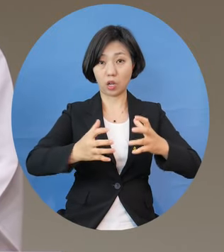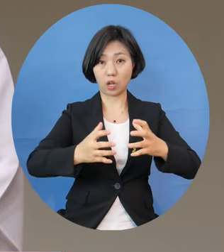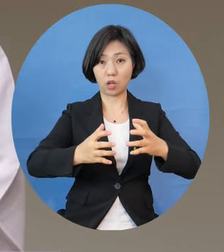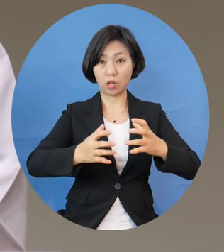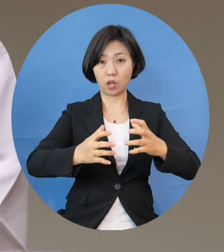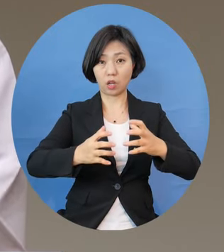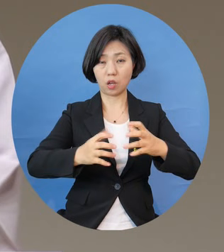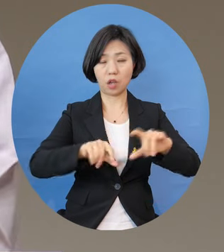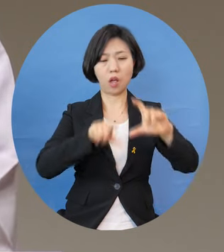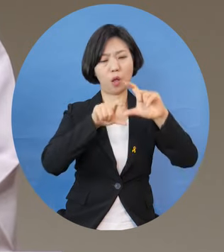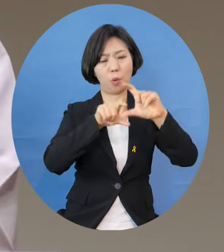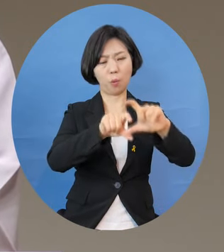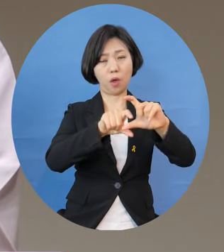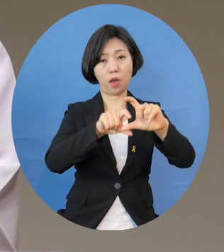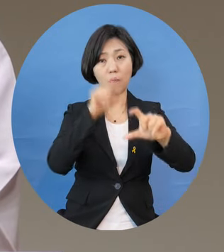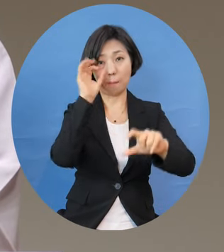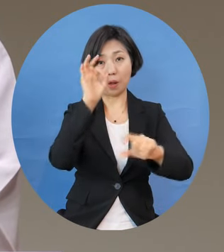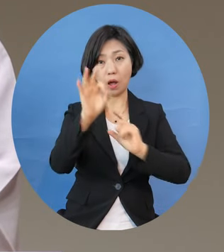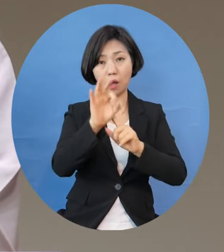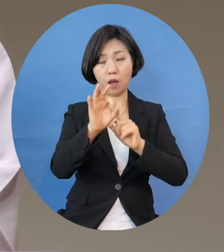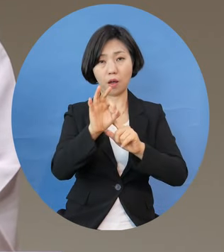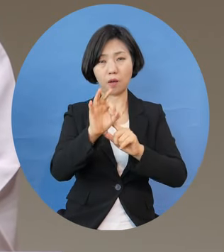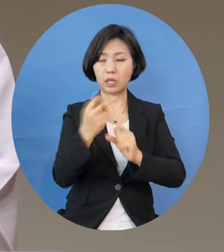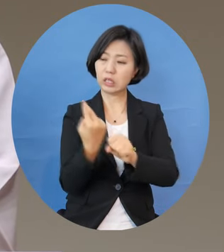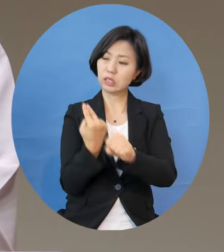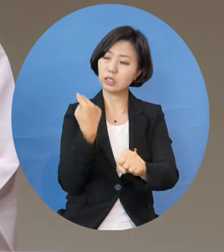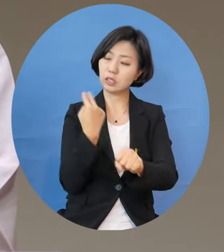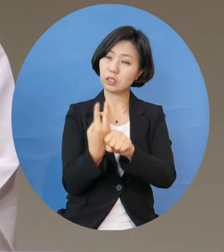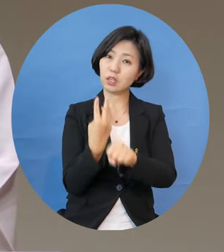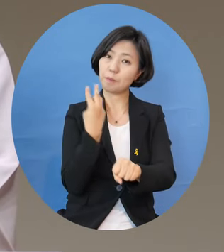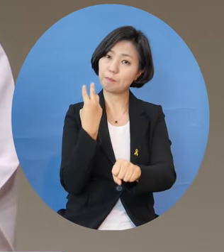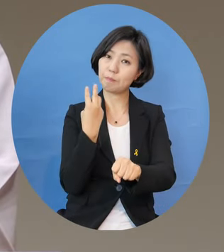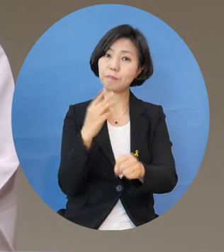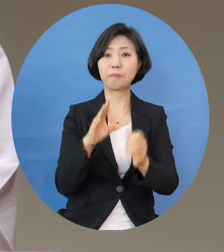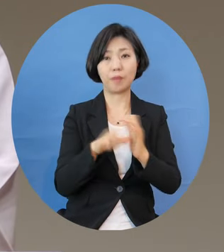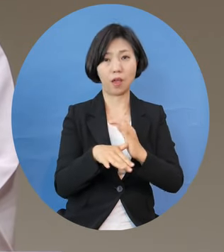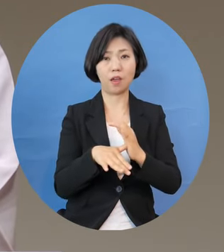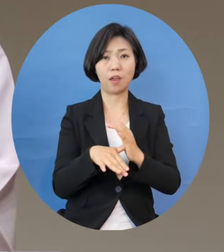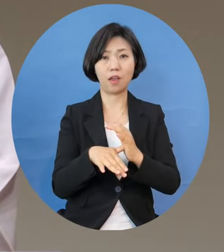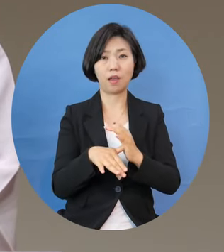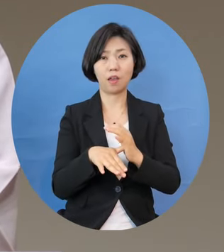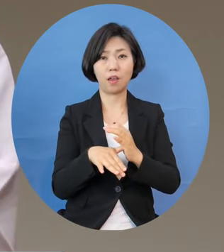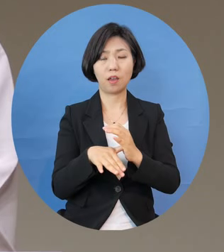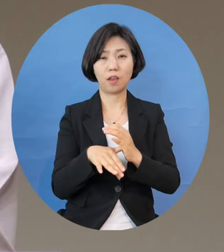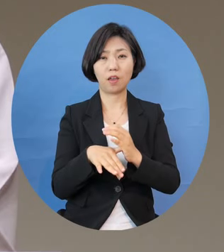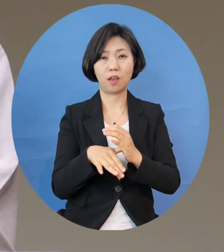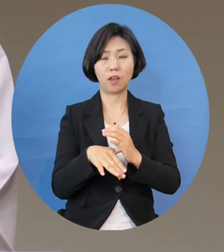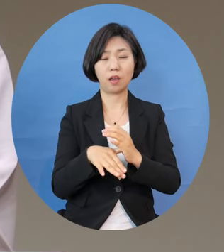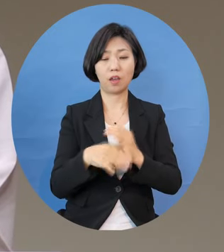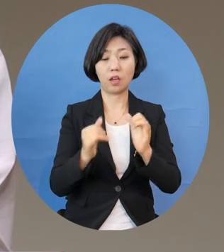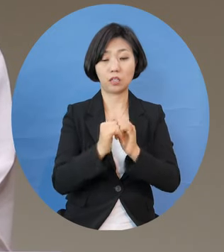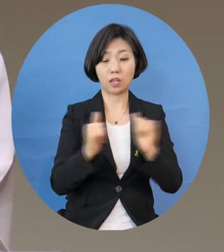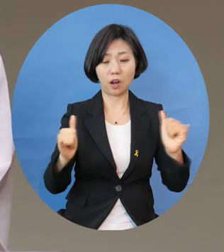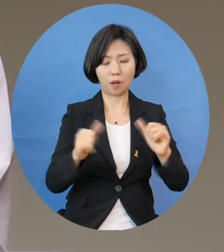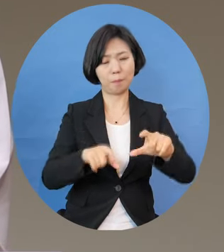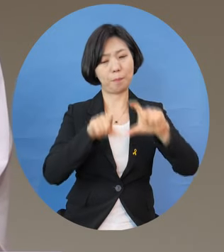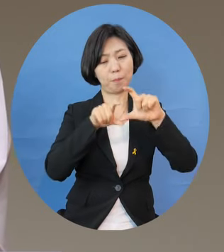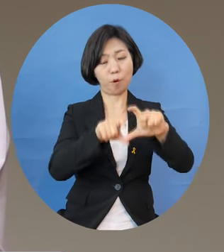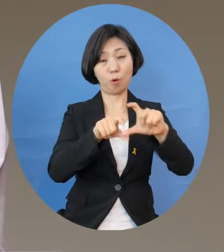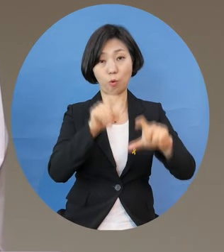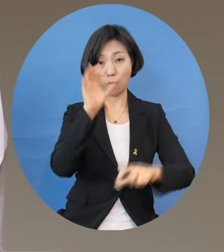수치에 하면 지난번 2년인가 3년 전에 낸 그 인구조사 수치로